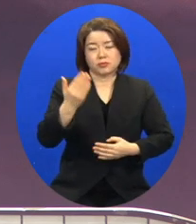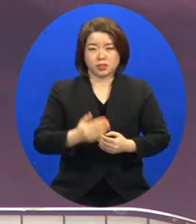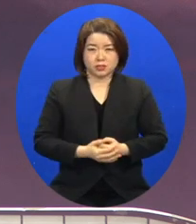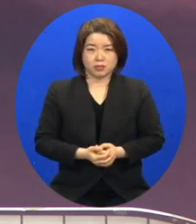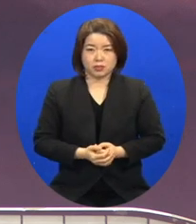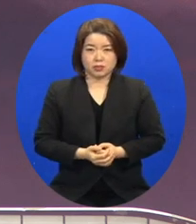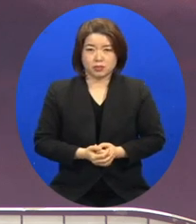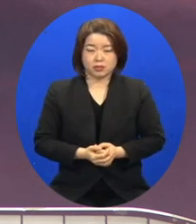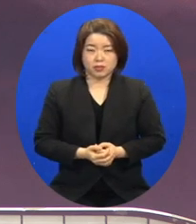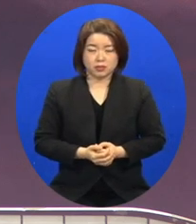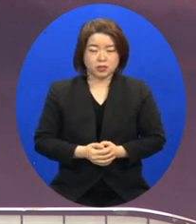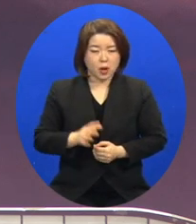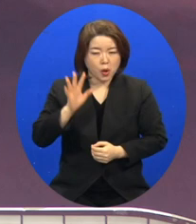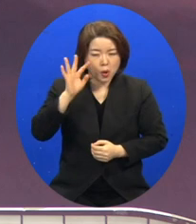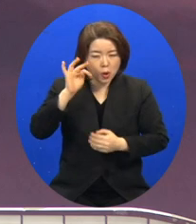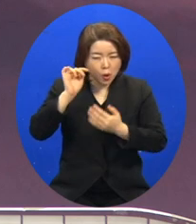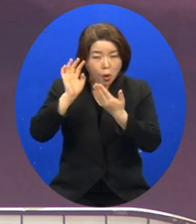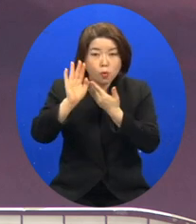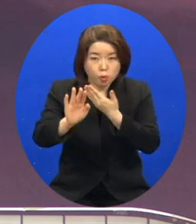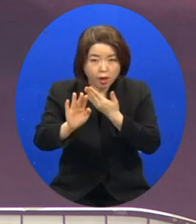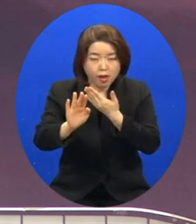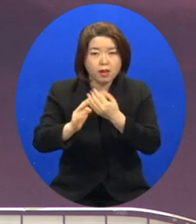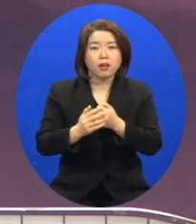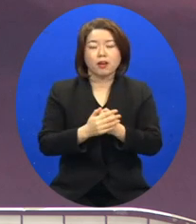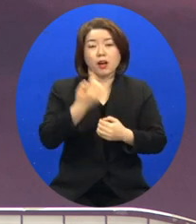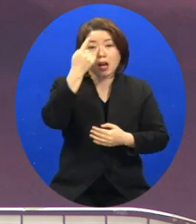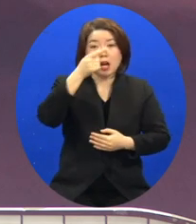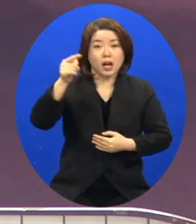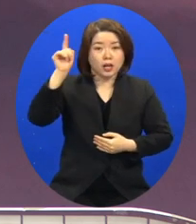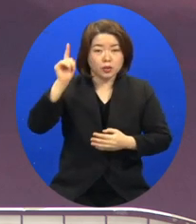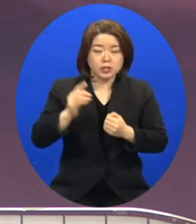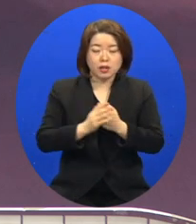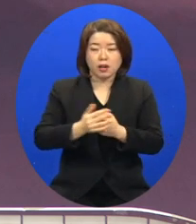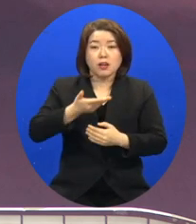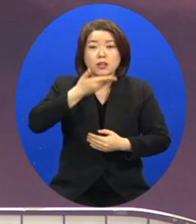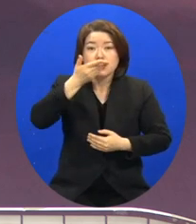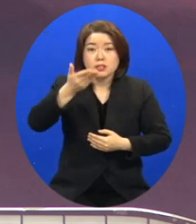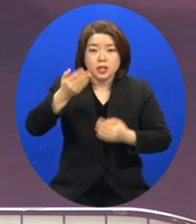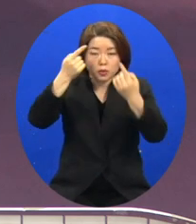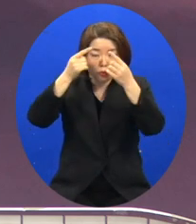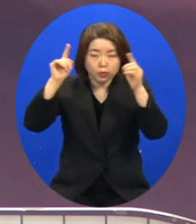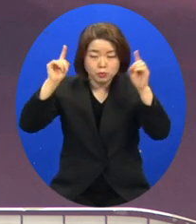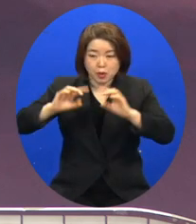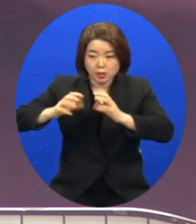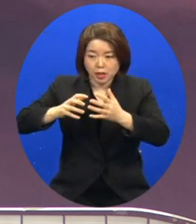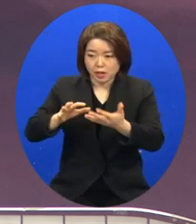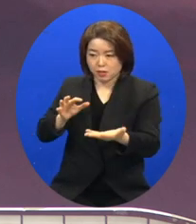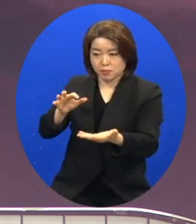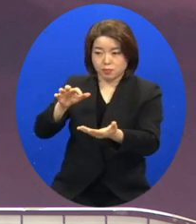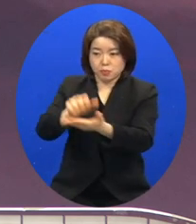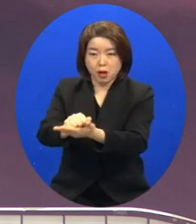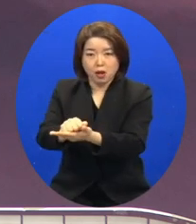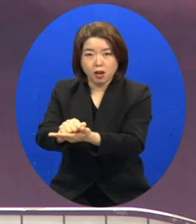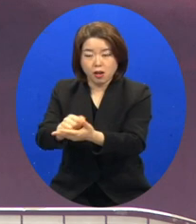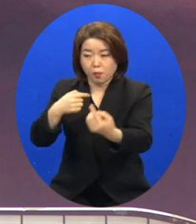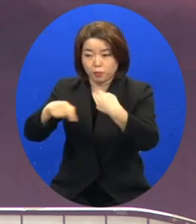그런데 그 몇주 후에 러시아가 체코슬로바키아 를 친구 했습니까